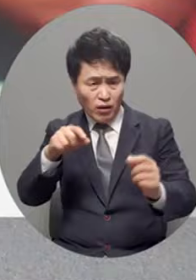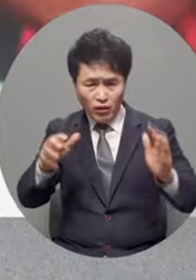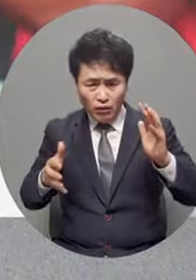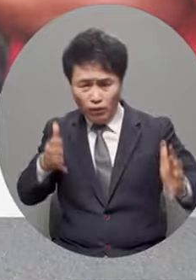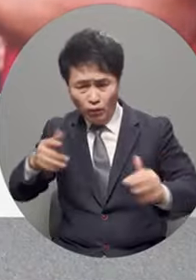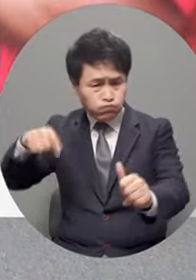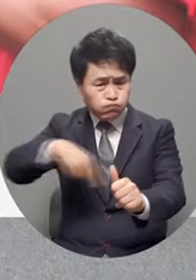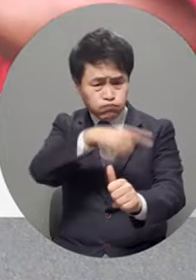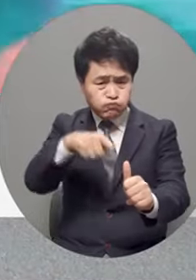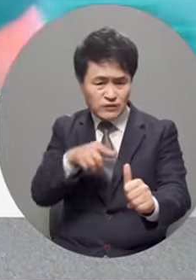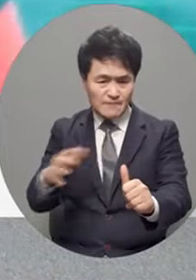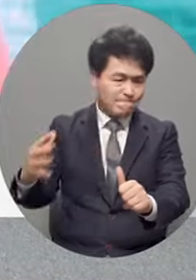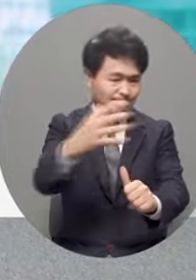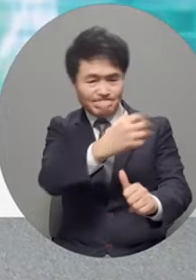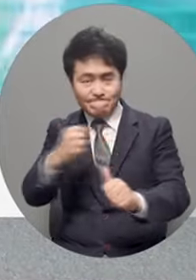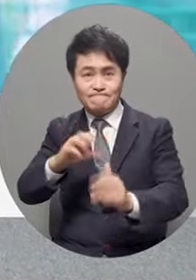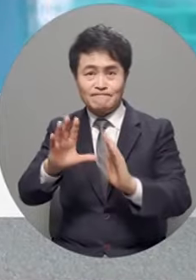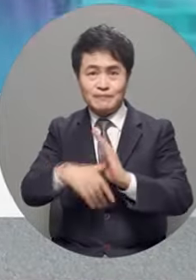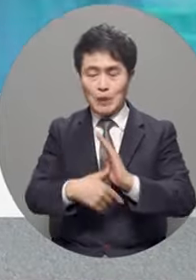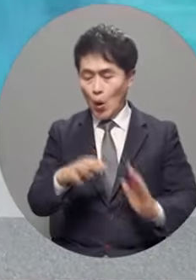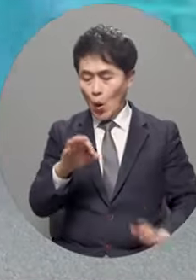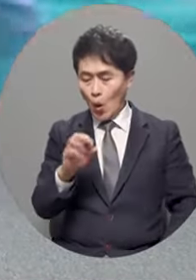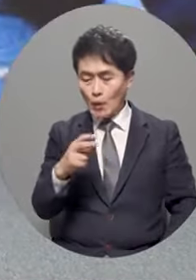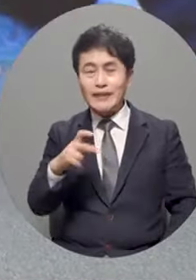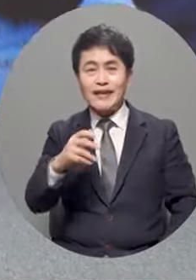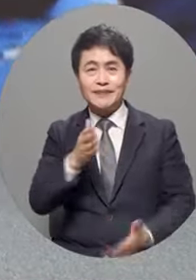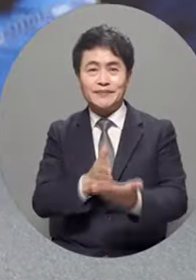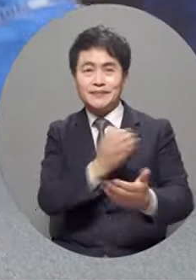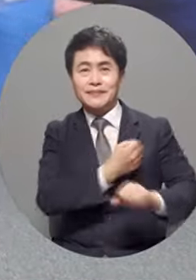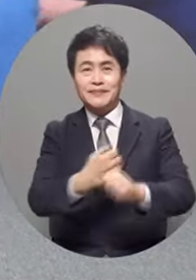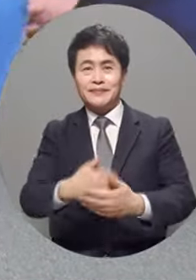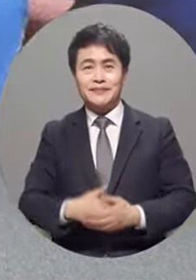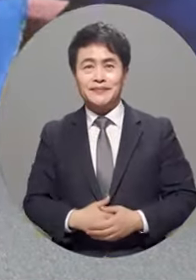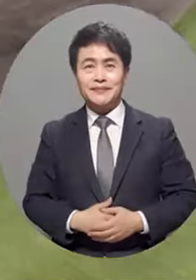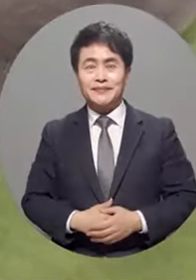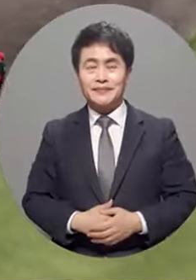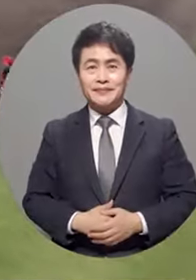분위기를 다잡고 있는데요. 오키나와 현지에서 이명로 기자입니다.